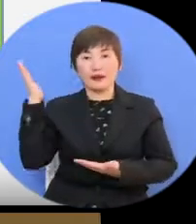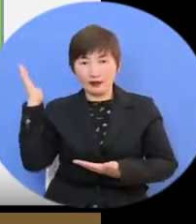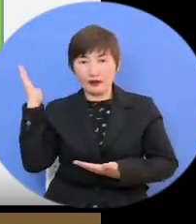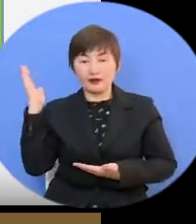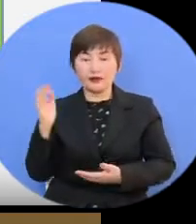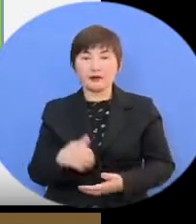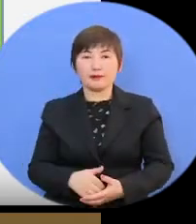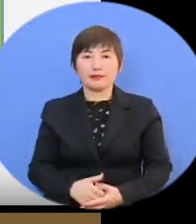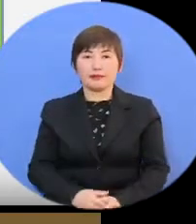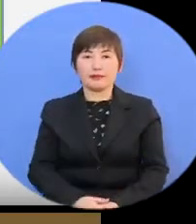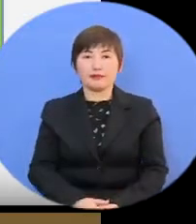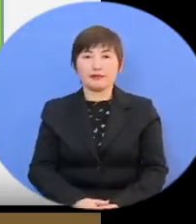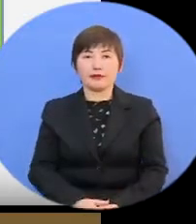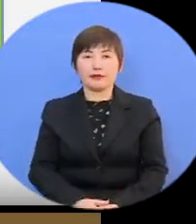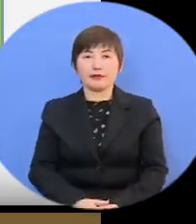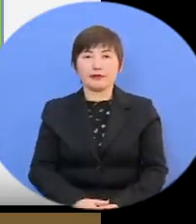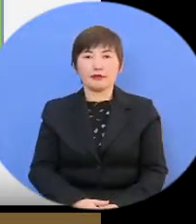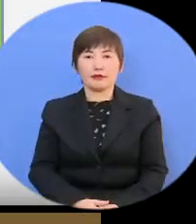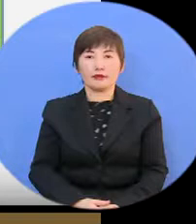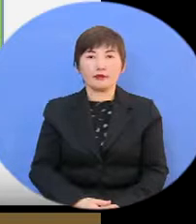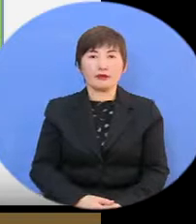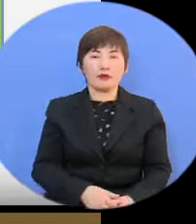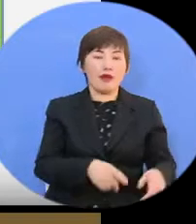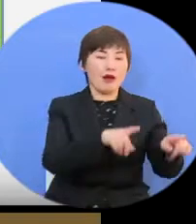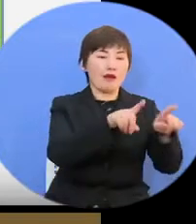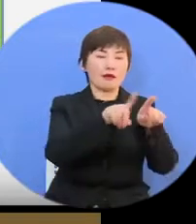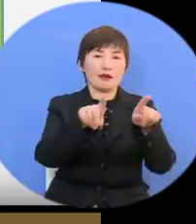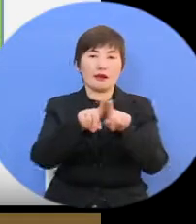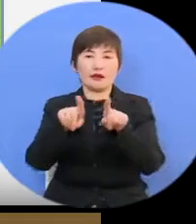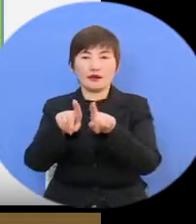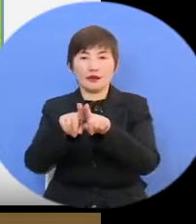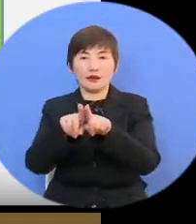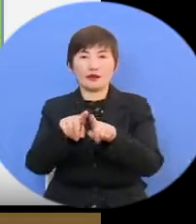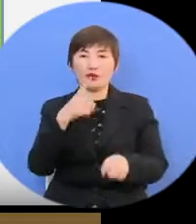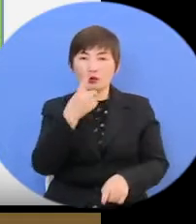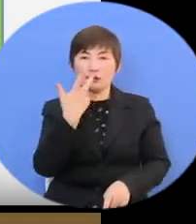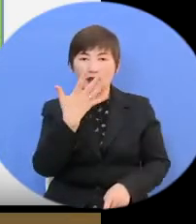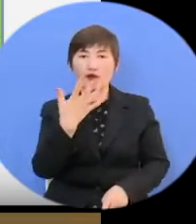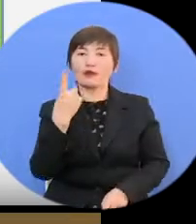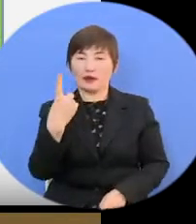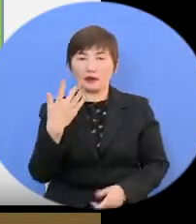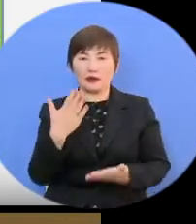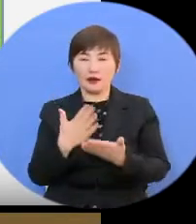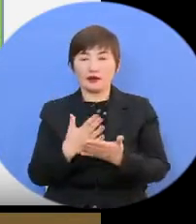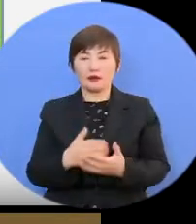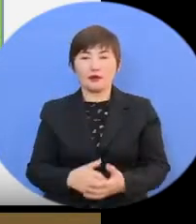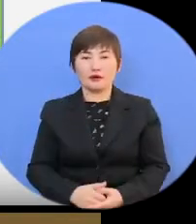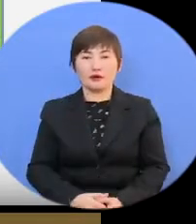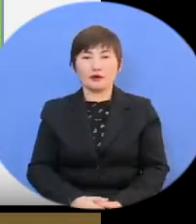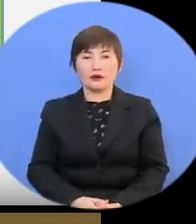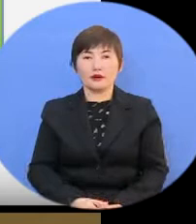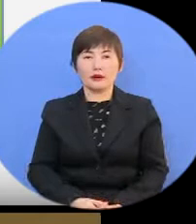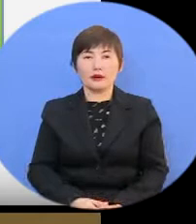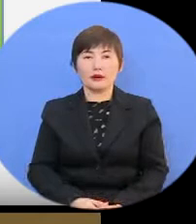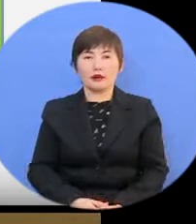байна. Өөрөөр хэлбэл нийтлэг одоо охтуудын хувьд нийтлэг өндөр нь бол 151 см байна гэж харагдаж байна. За медиан